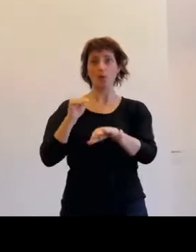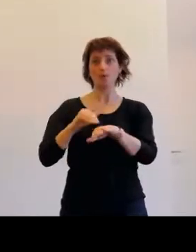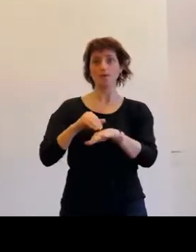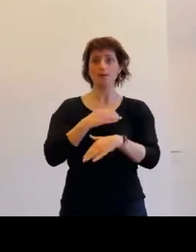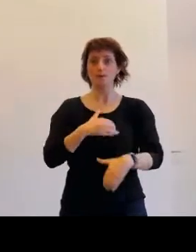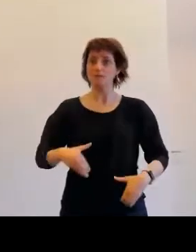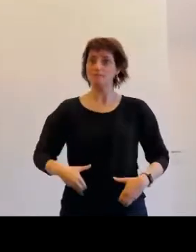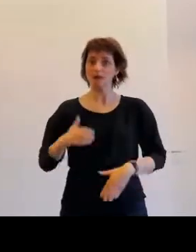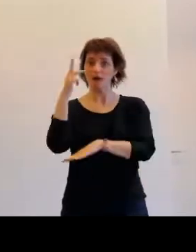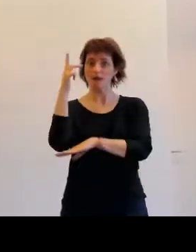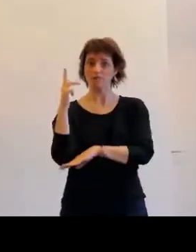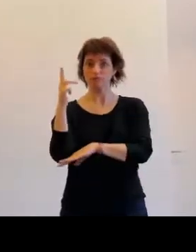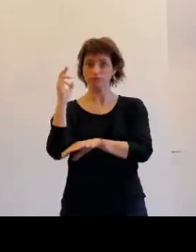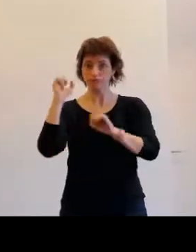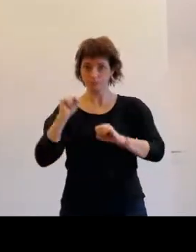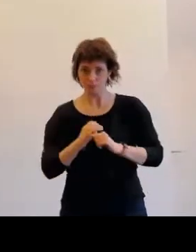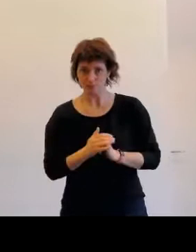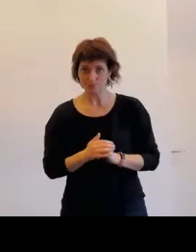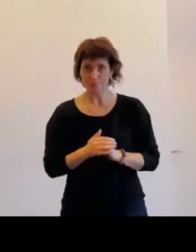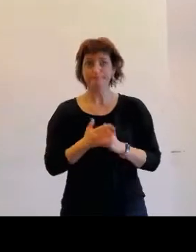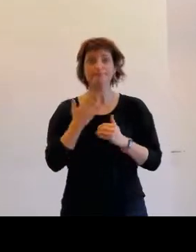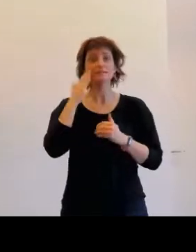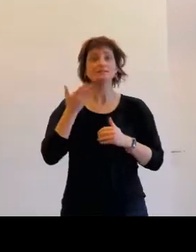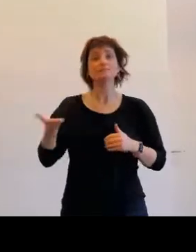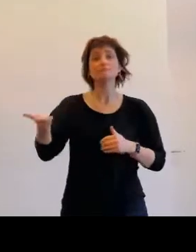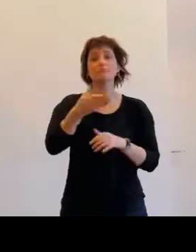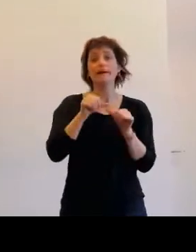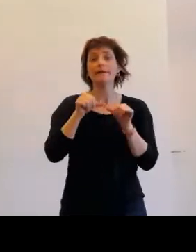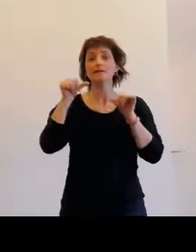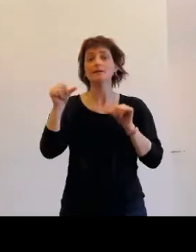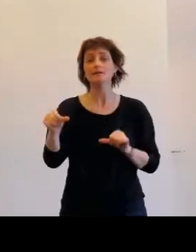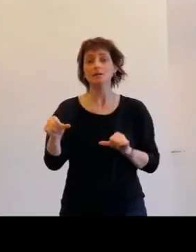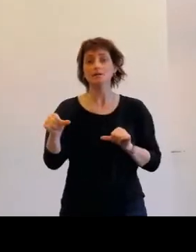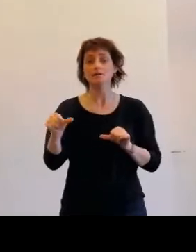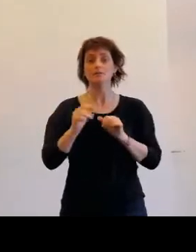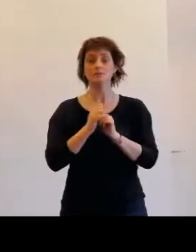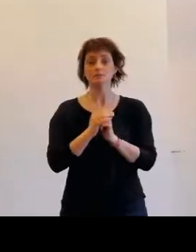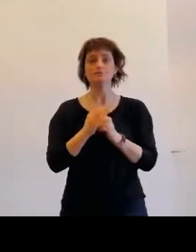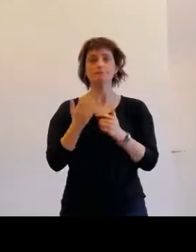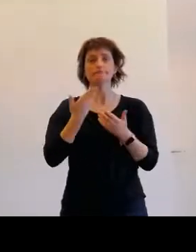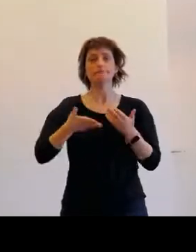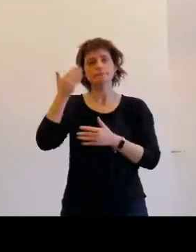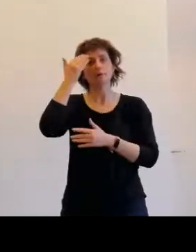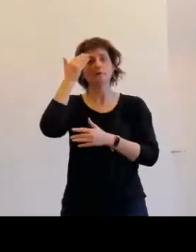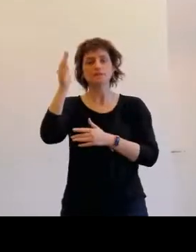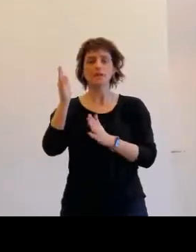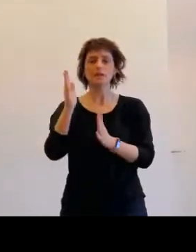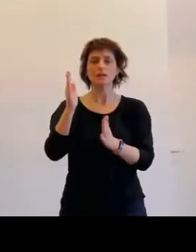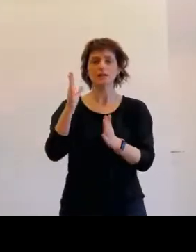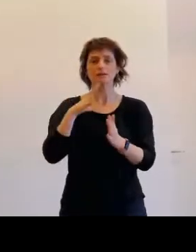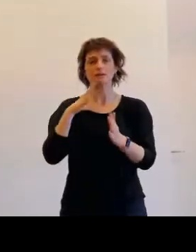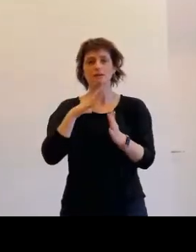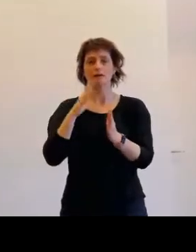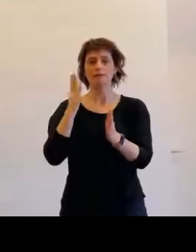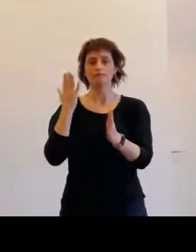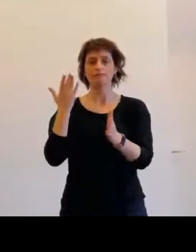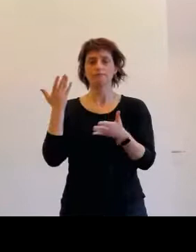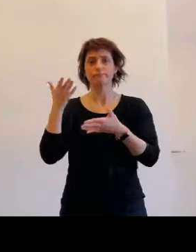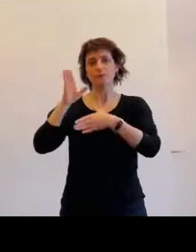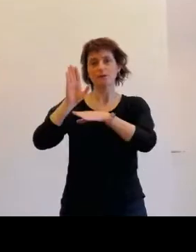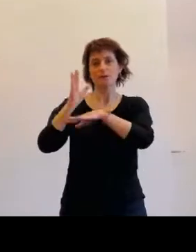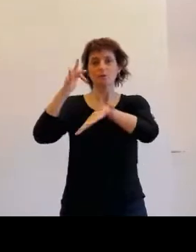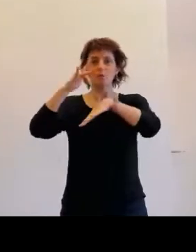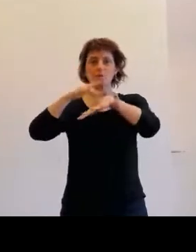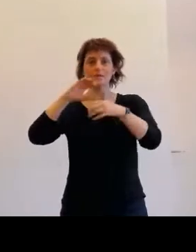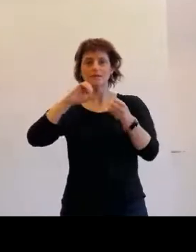municipal donc à distance, qui, comme vous le constatez, donc, est retransmis en direct sur les réseaux sociaux et les sites Internet de